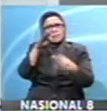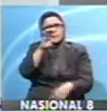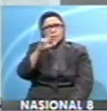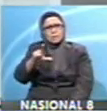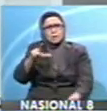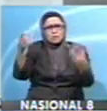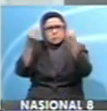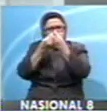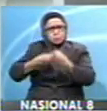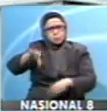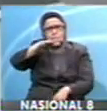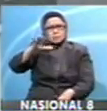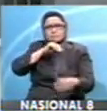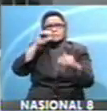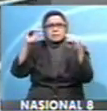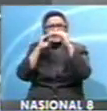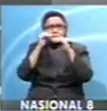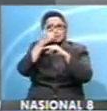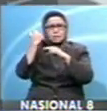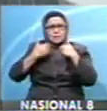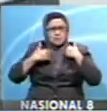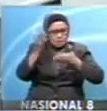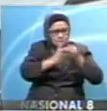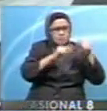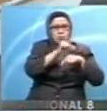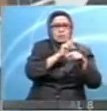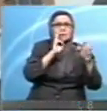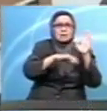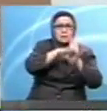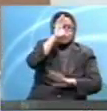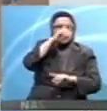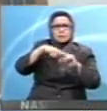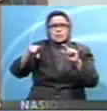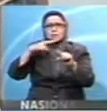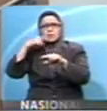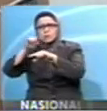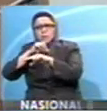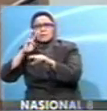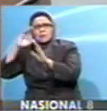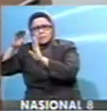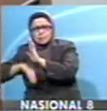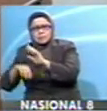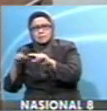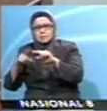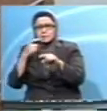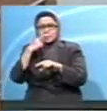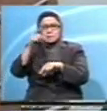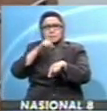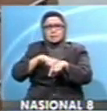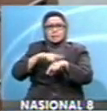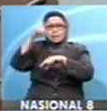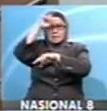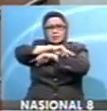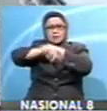lebih atau kurang daripada jumlah Bil purata berkenaan beliau menjelaskannya kepada media pada hari program dbkl bertemu pelanggan di